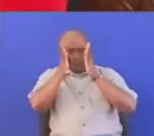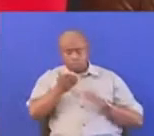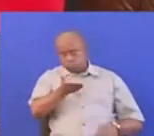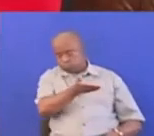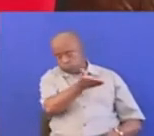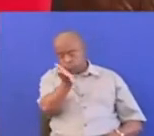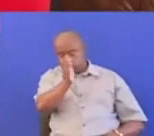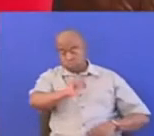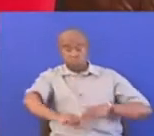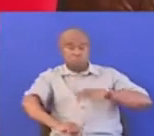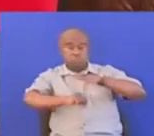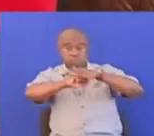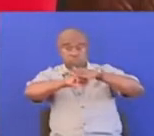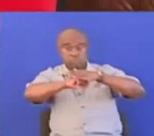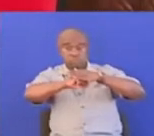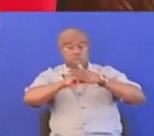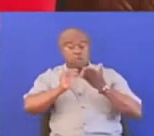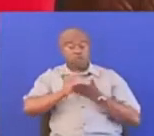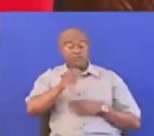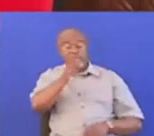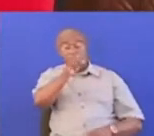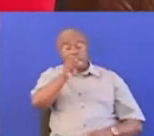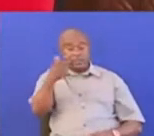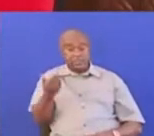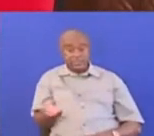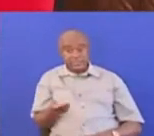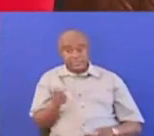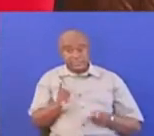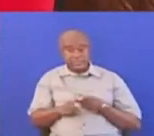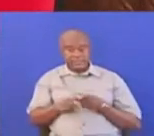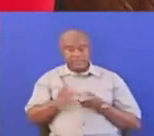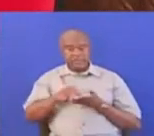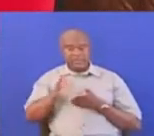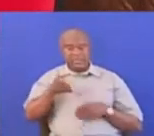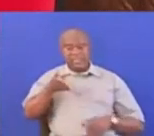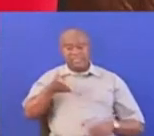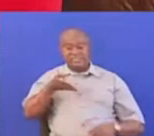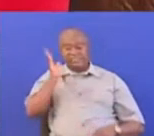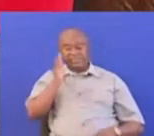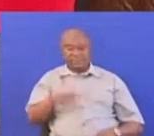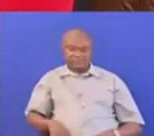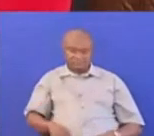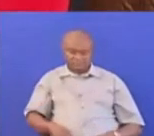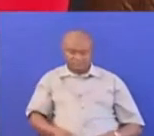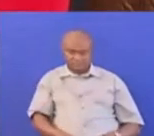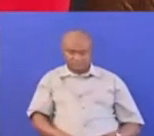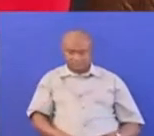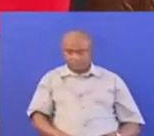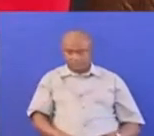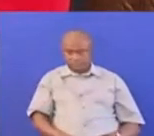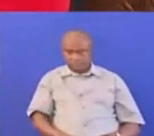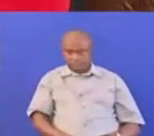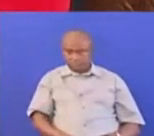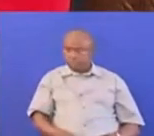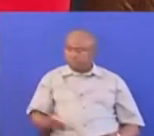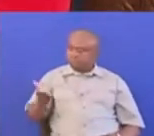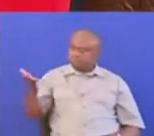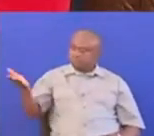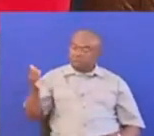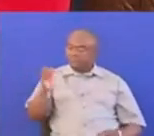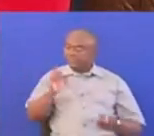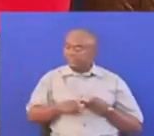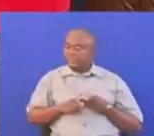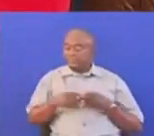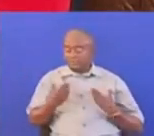waliunge mkono kwa faida ya wananchi na faida ya taifa letu. Mheshimiwa Spika, napenda pia